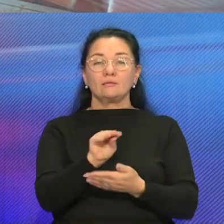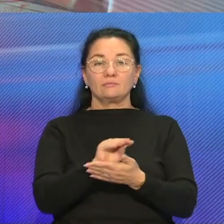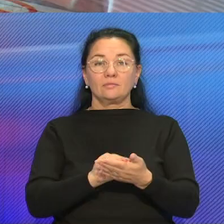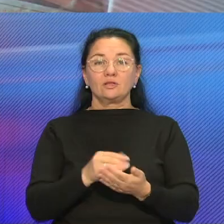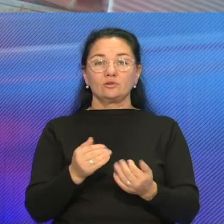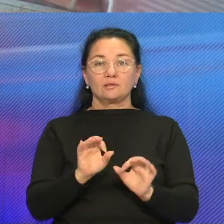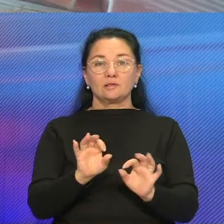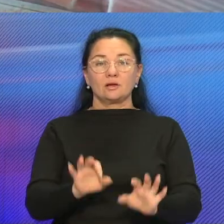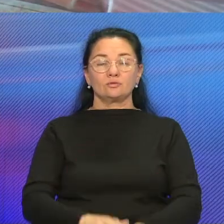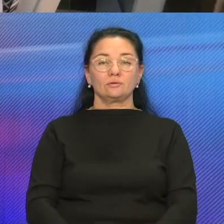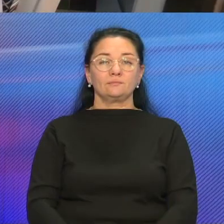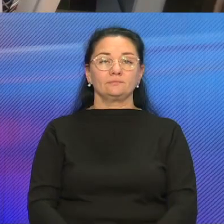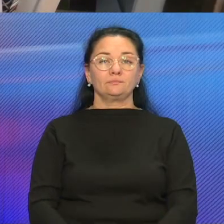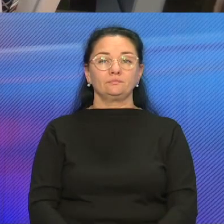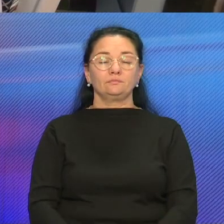протягнем.